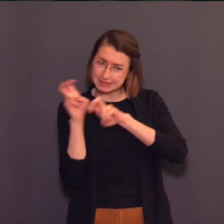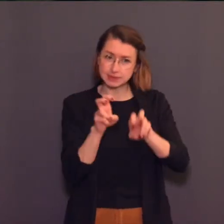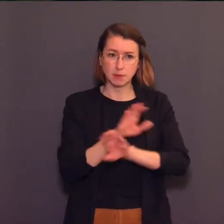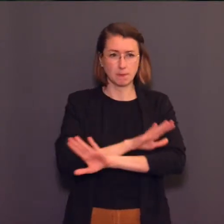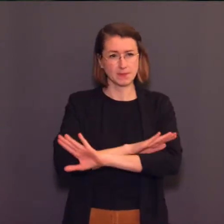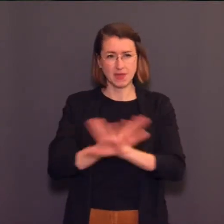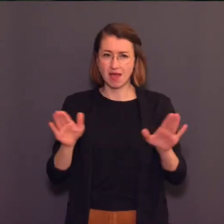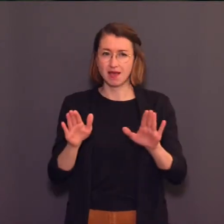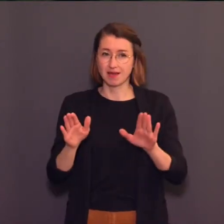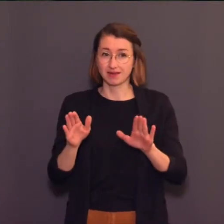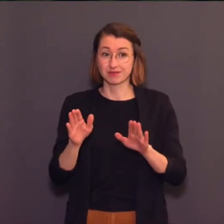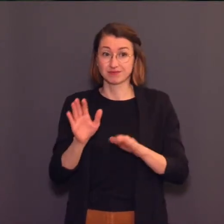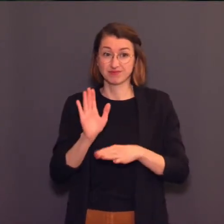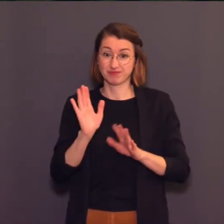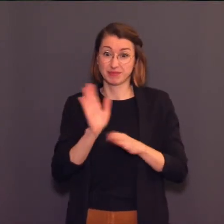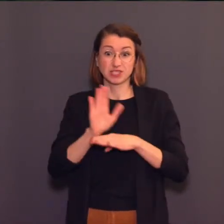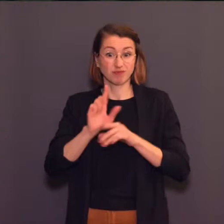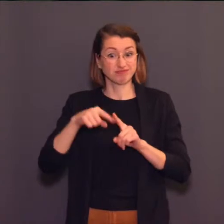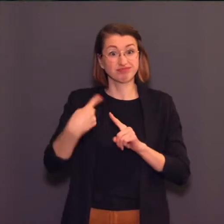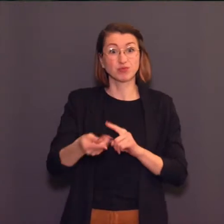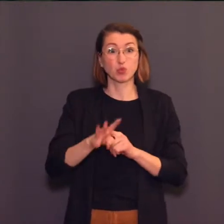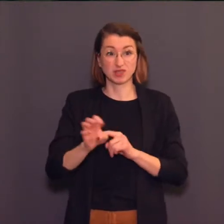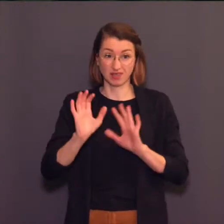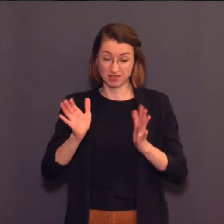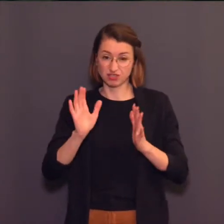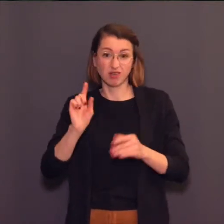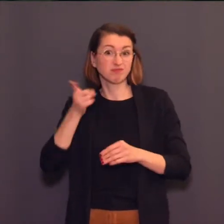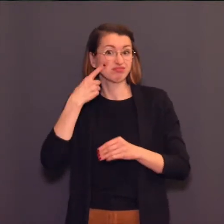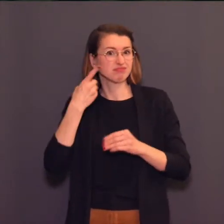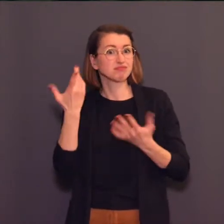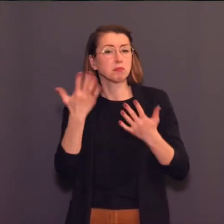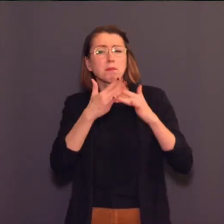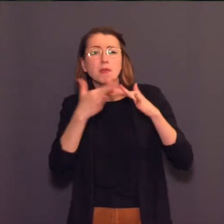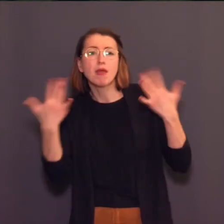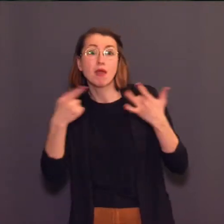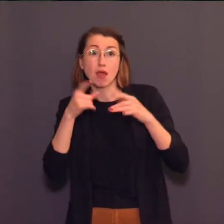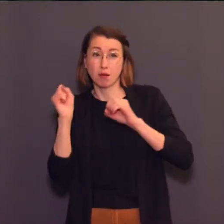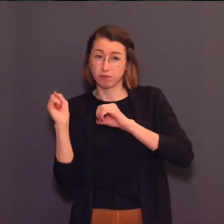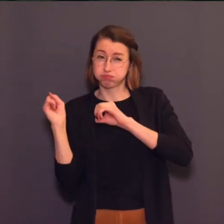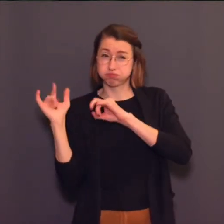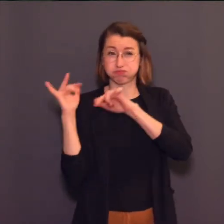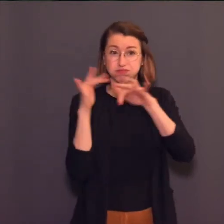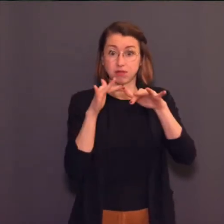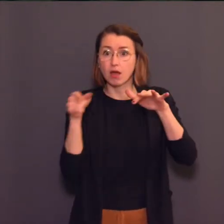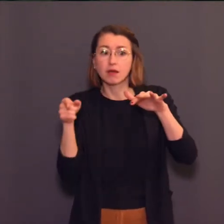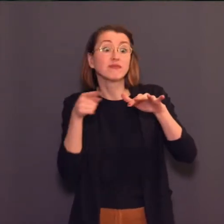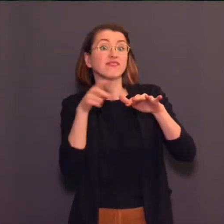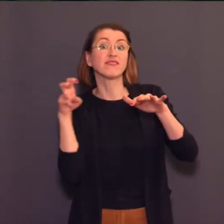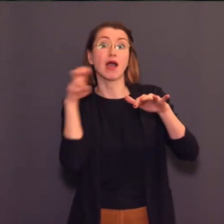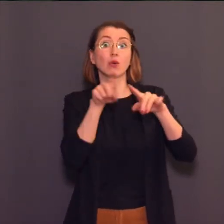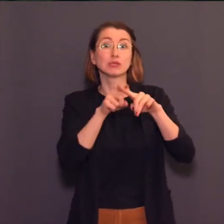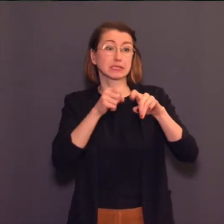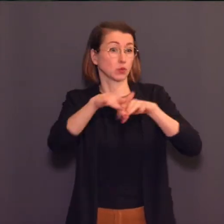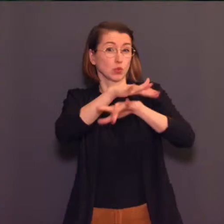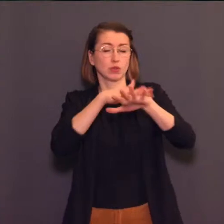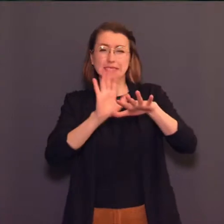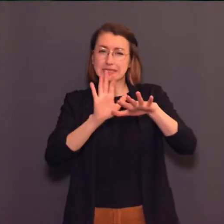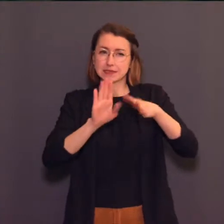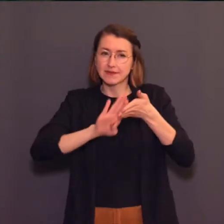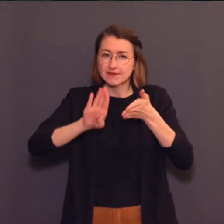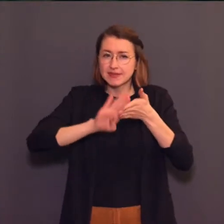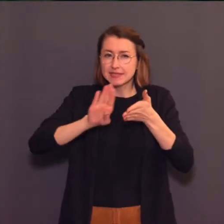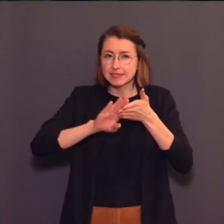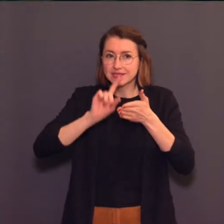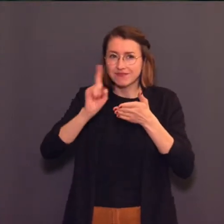vous prévoyez une sortie, de choisir des destinations sortant des sentiers battus pour éviter les foules, surtout si vous prévoyez de faire ce voyage en